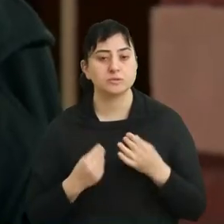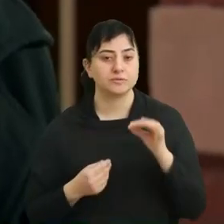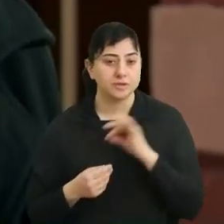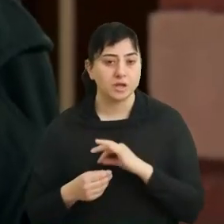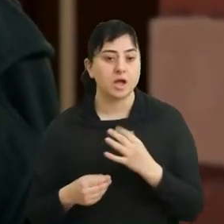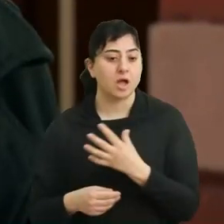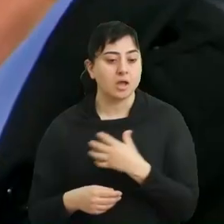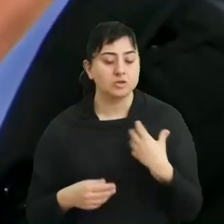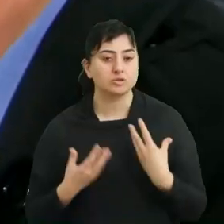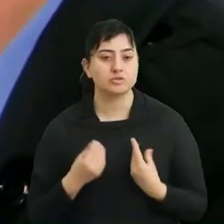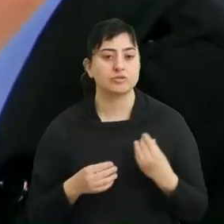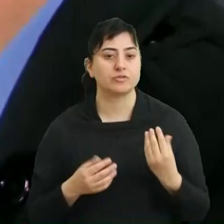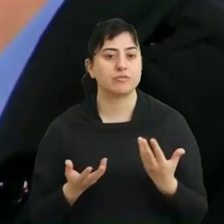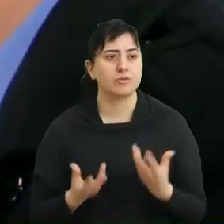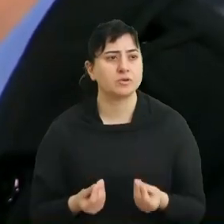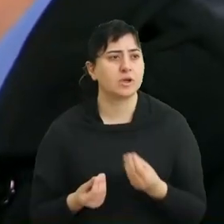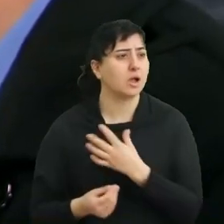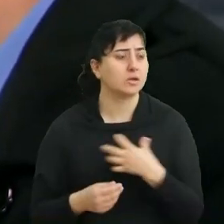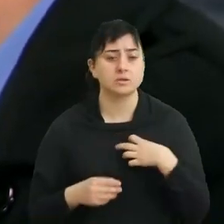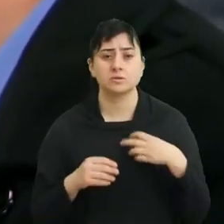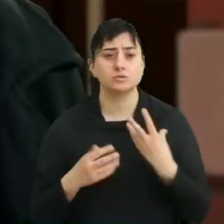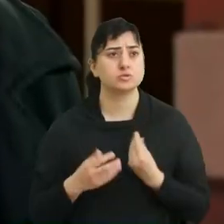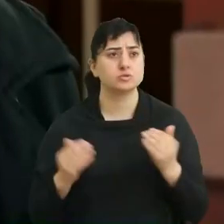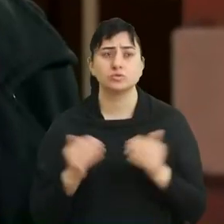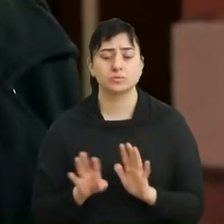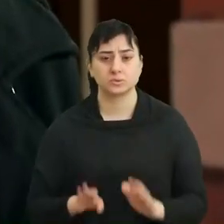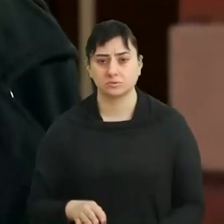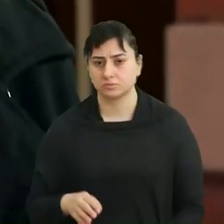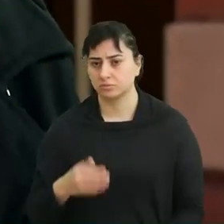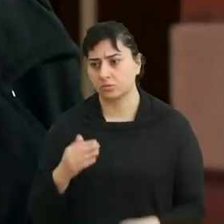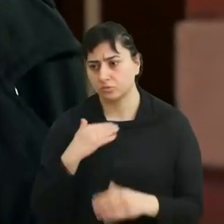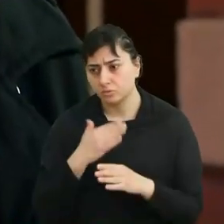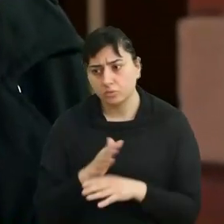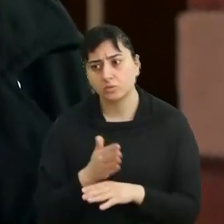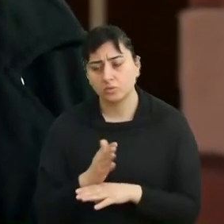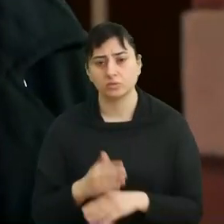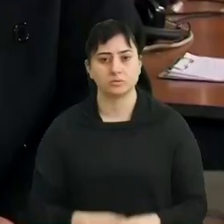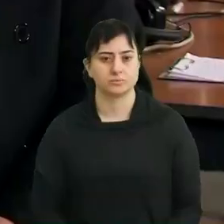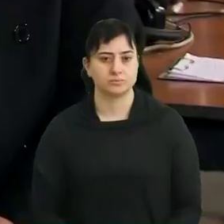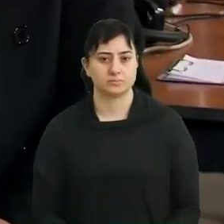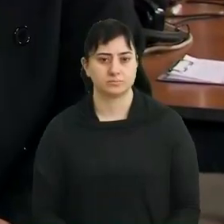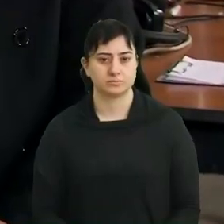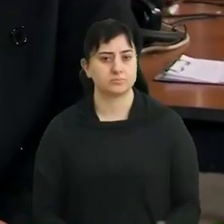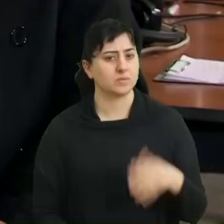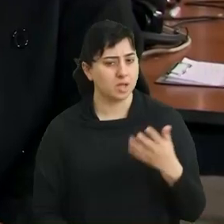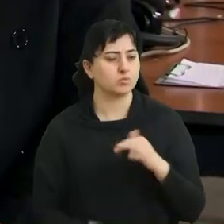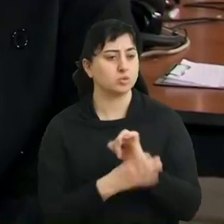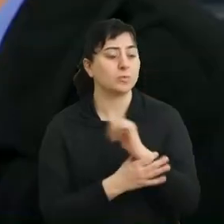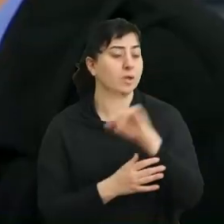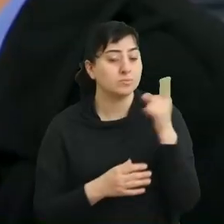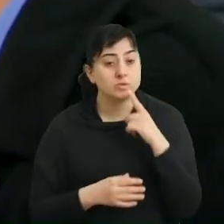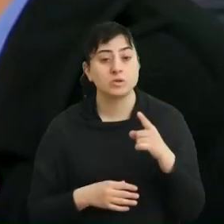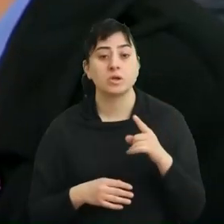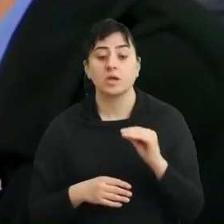anne sütü kadar faydalı. Hiçbir şey anne sütünün yerini tutar mı? Hiçbir şey tutmaz, çok doğru söylüyorsun. Değil mi? Hem uzmanlar da